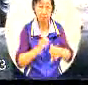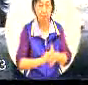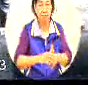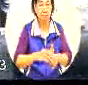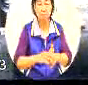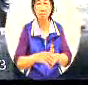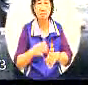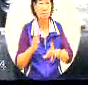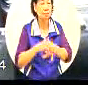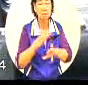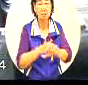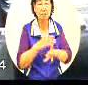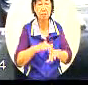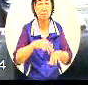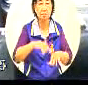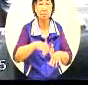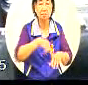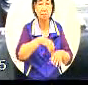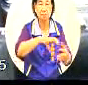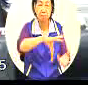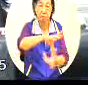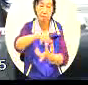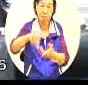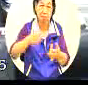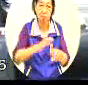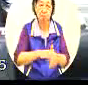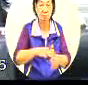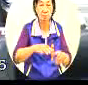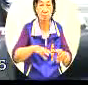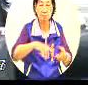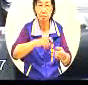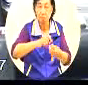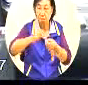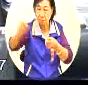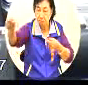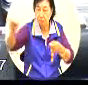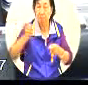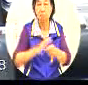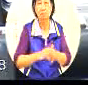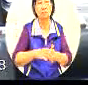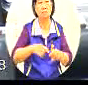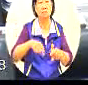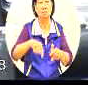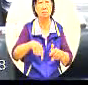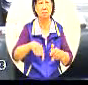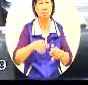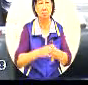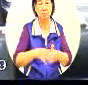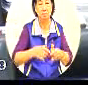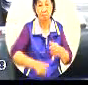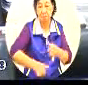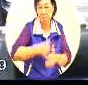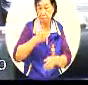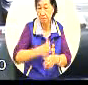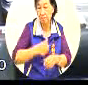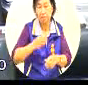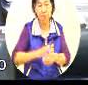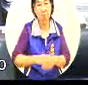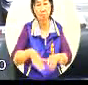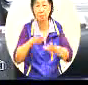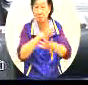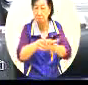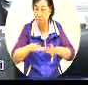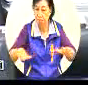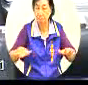上最遥远的距离，而是一个真正的宜居城市，而是一个真正让他觉得安全幸